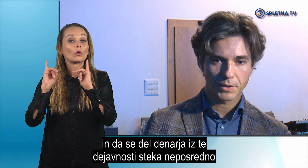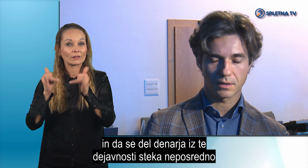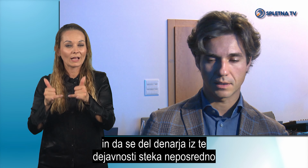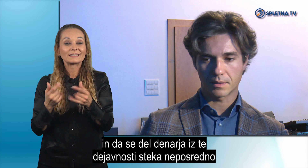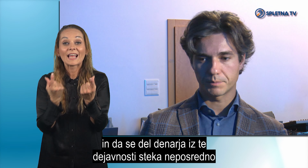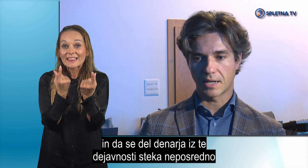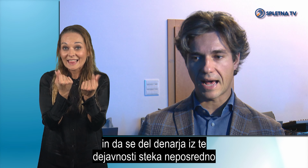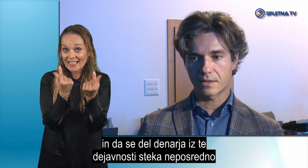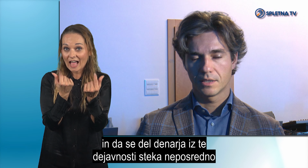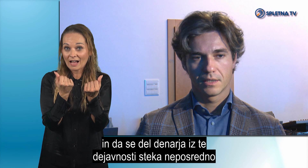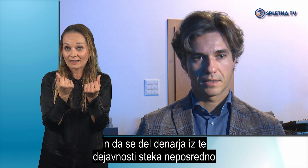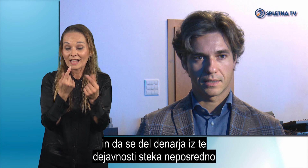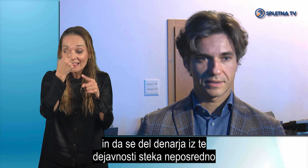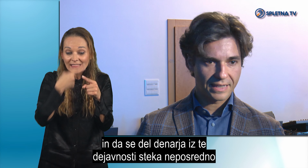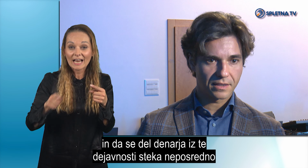se